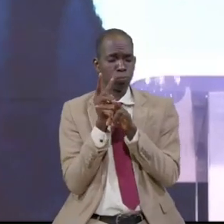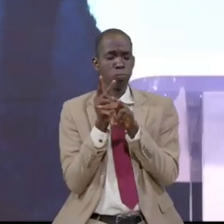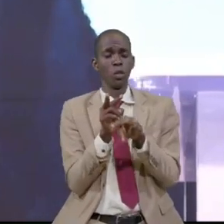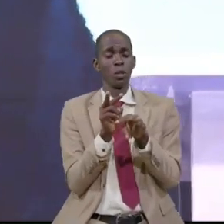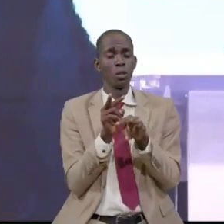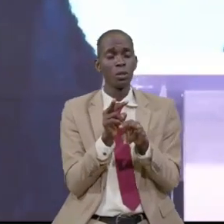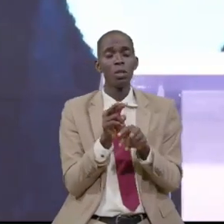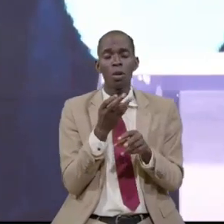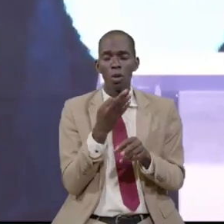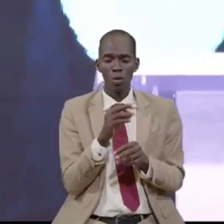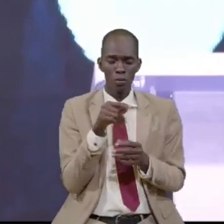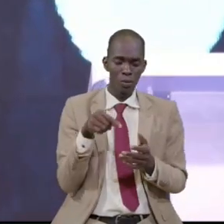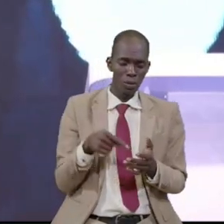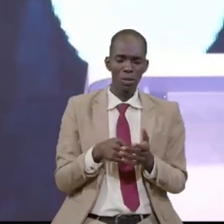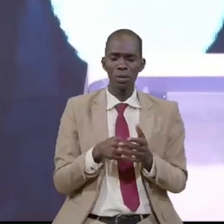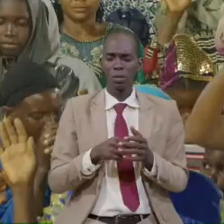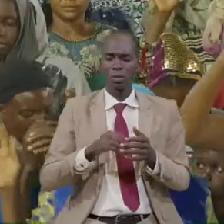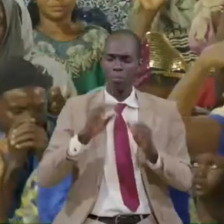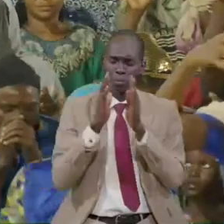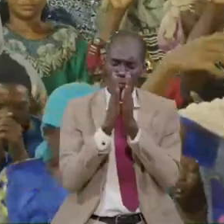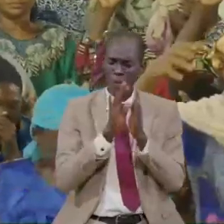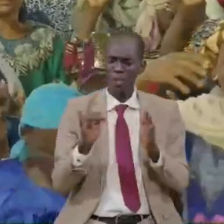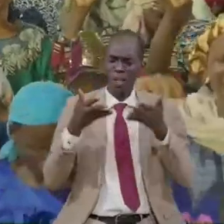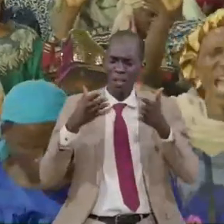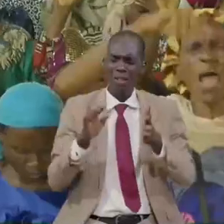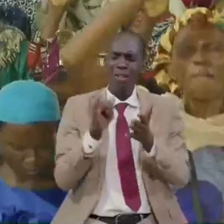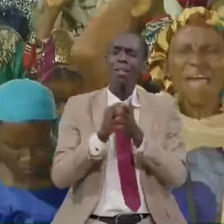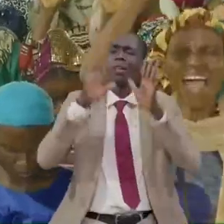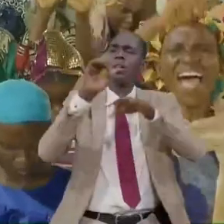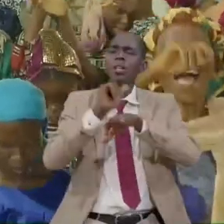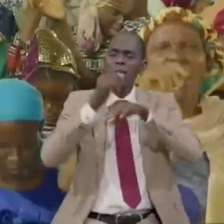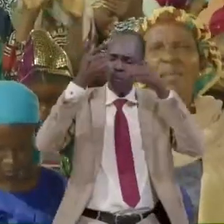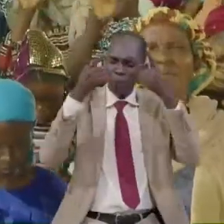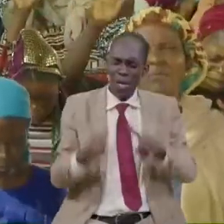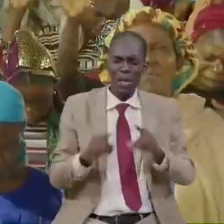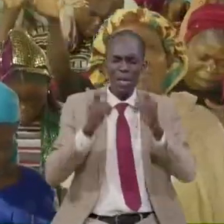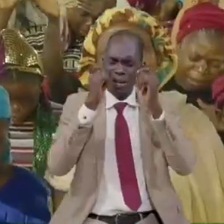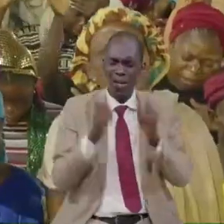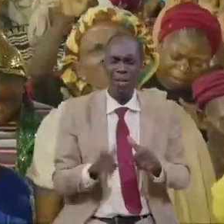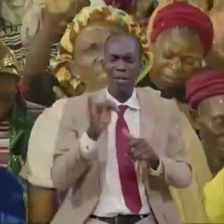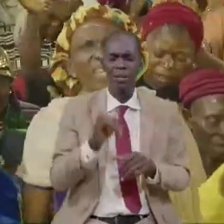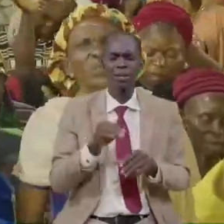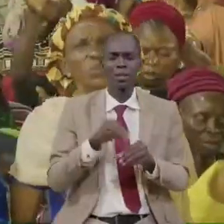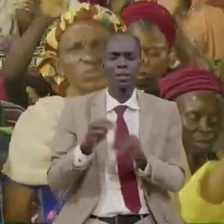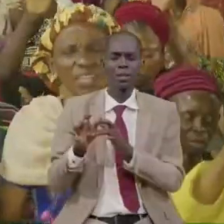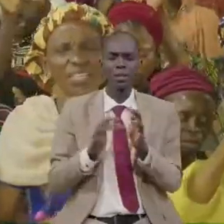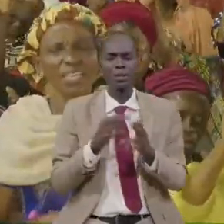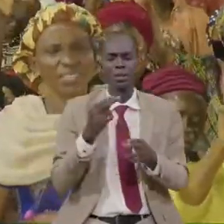ma voix, que le miracle ait lieu maintenant. Merci